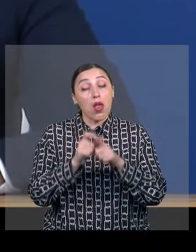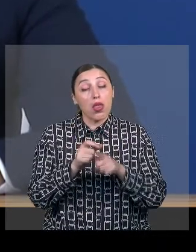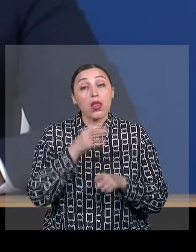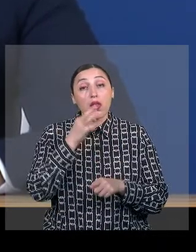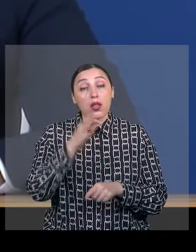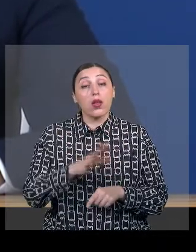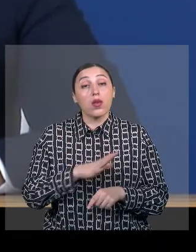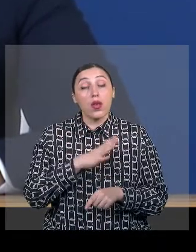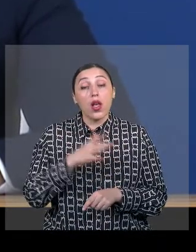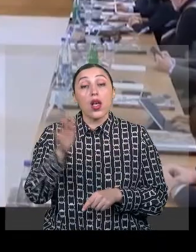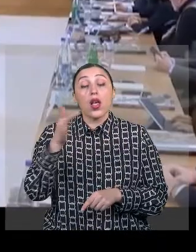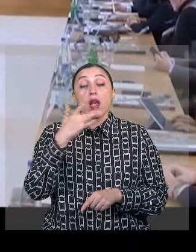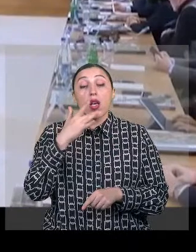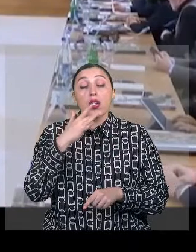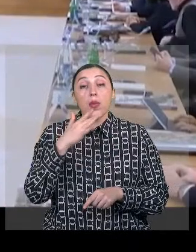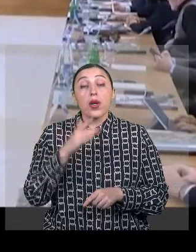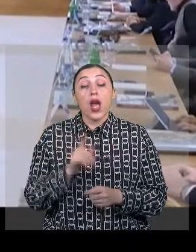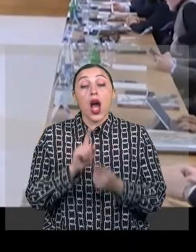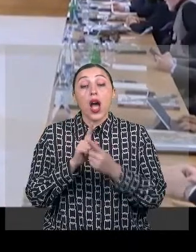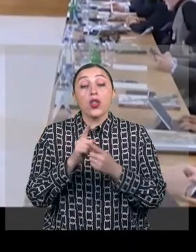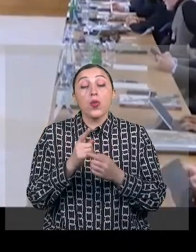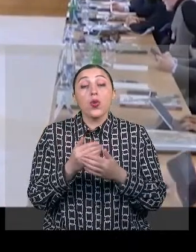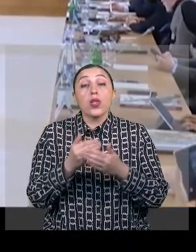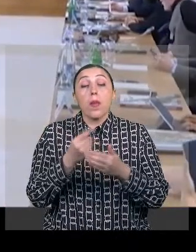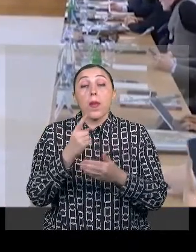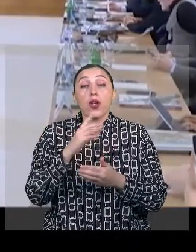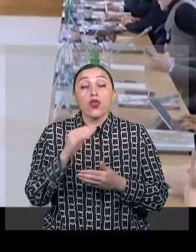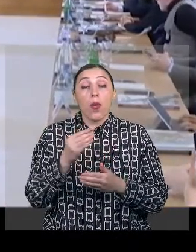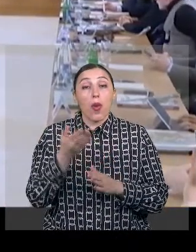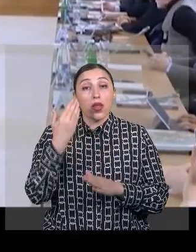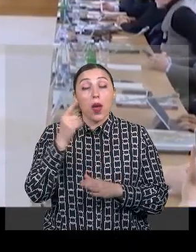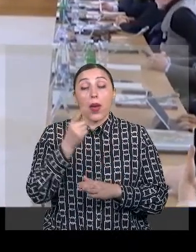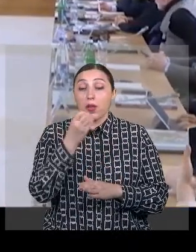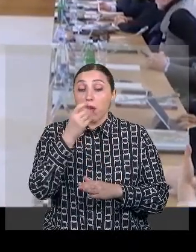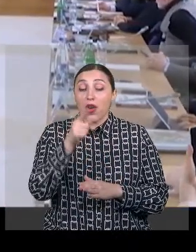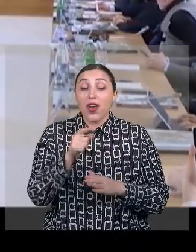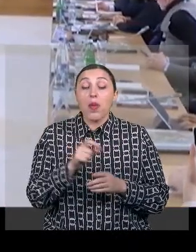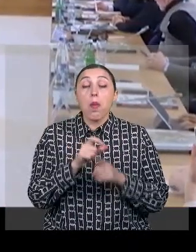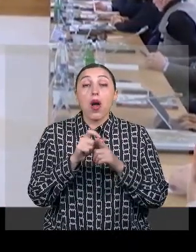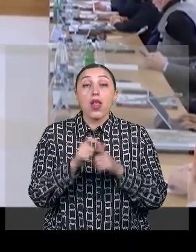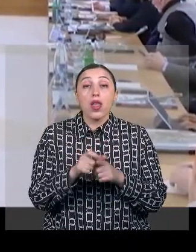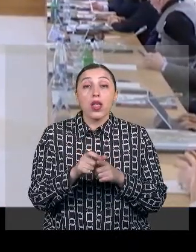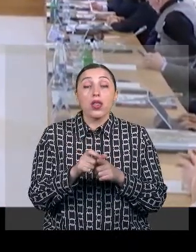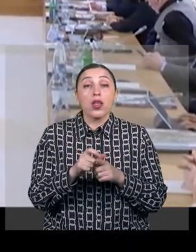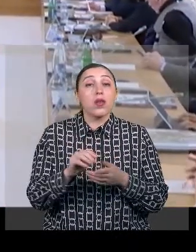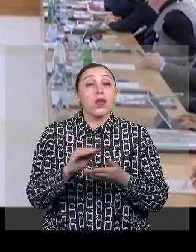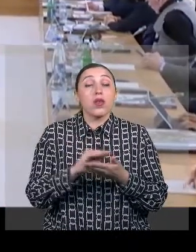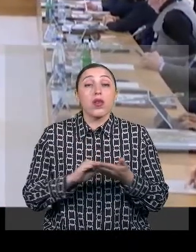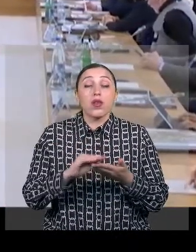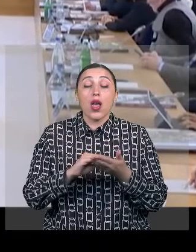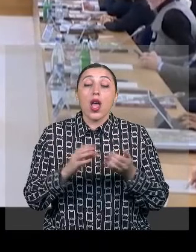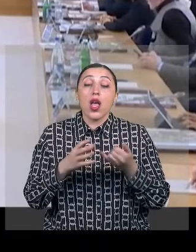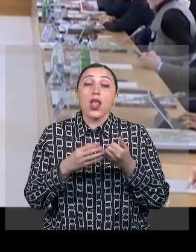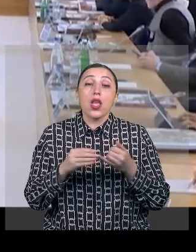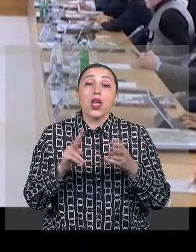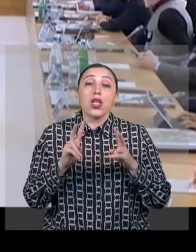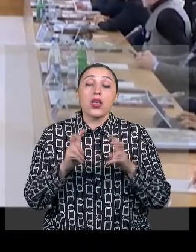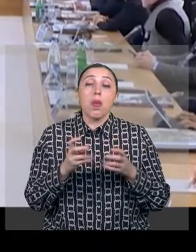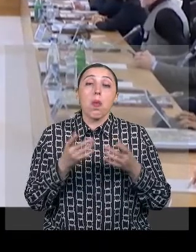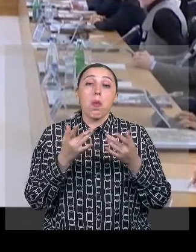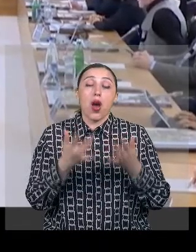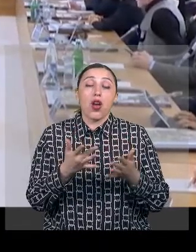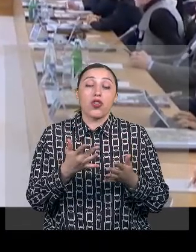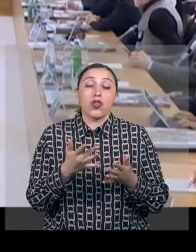է Վաշինգտոնի հանդիպումից ընդամենը մեկ շաբաթ առաջ, սակայն Բաքուն այդ պատասխանում ըստ Ալիևի կրկին տարածքային պահանջներ է